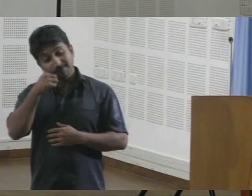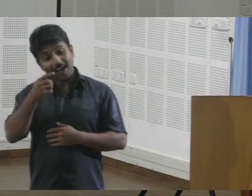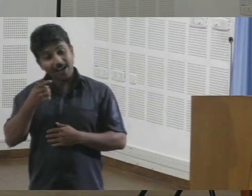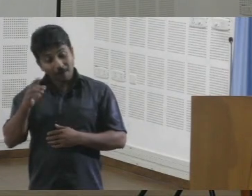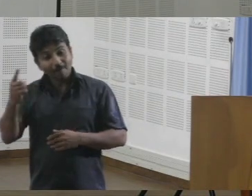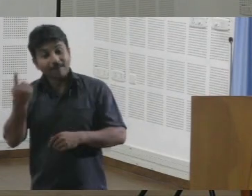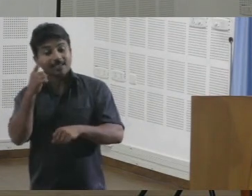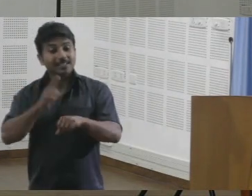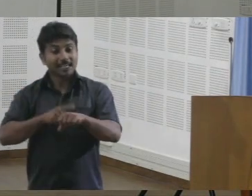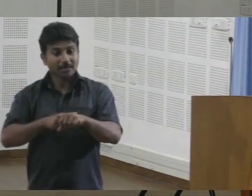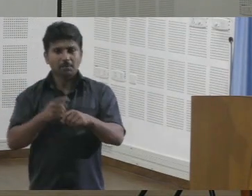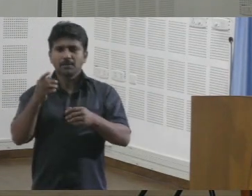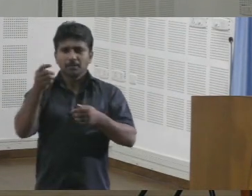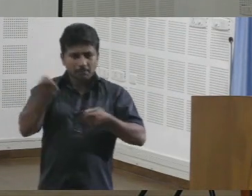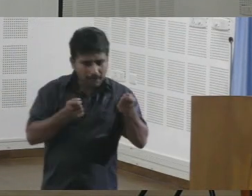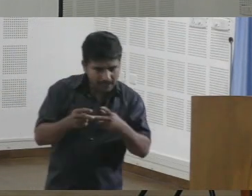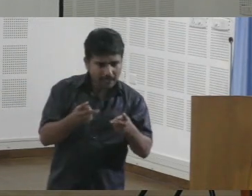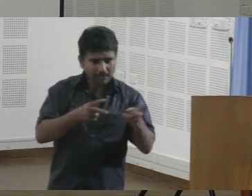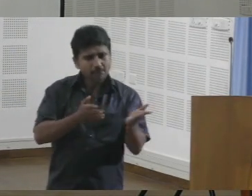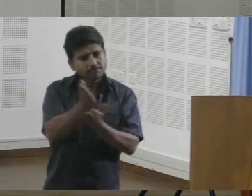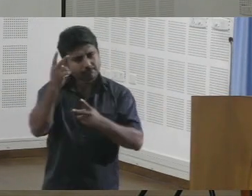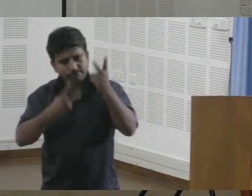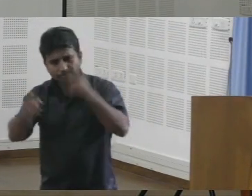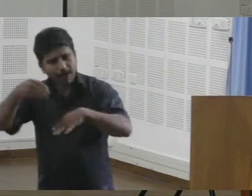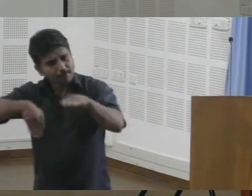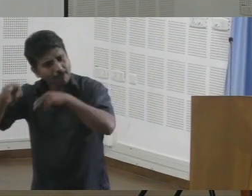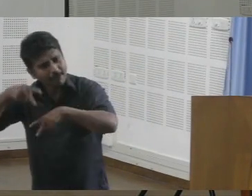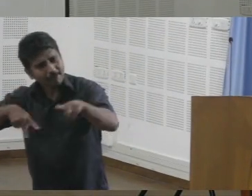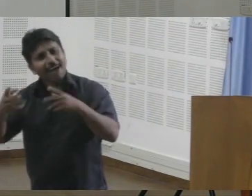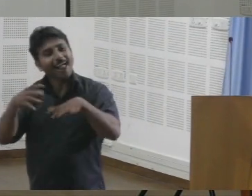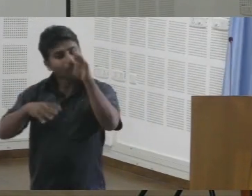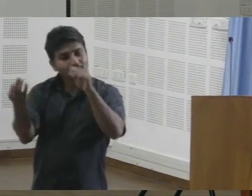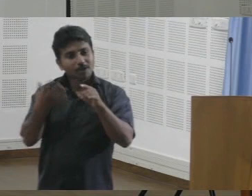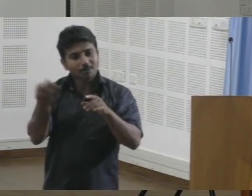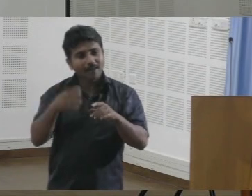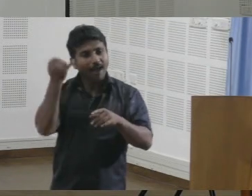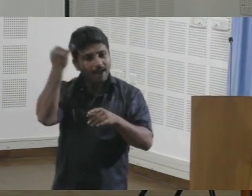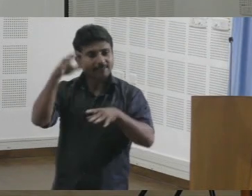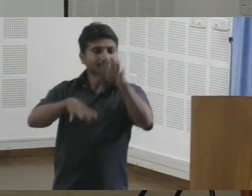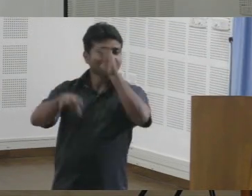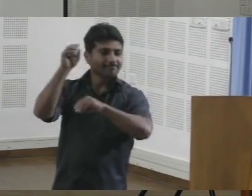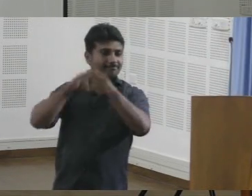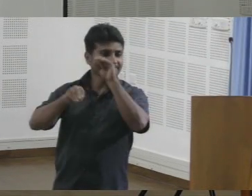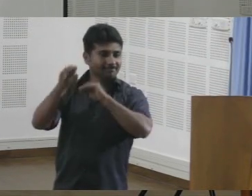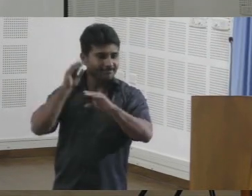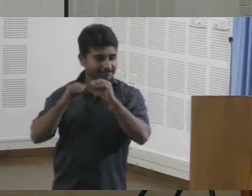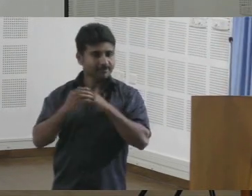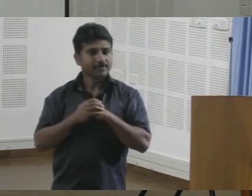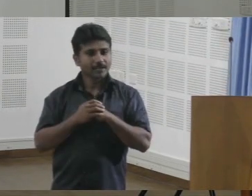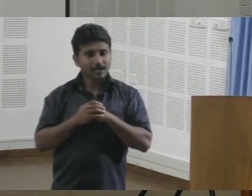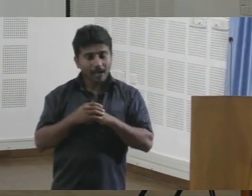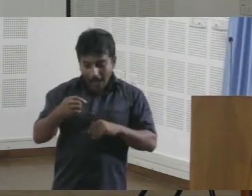എല്ലായിടത്തും കൊണ്ടുപോയി, ബസ്സിലും ഒക്കെ. എല്ലാതും ലേണിംഗ് ആയിരുന്നു. പക്ഷേ അവൻ്റെ ആ ഒരു എക്സ്പ്രഷൻ,